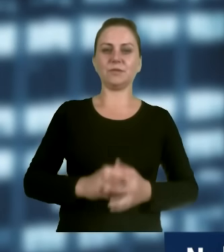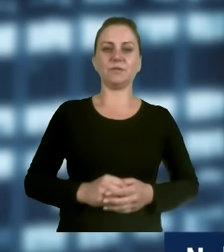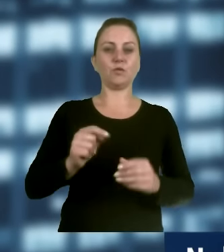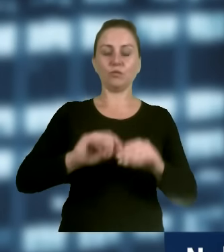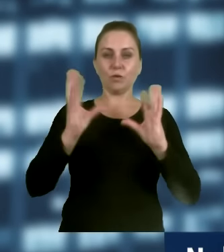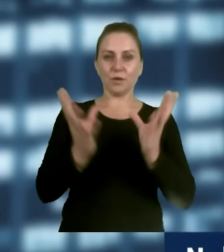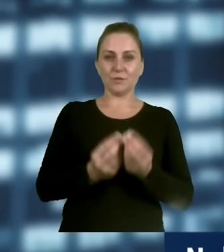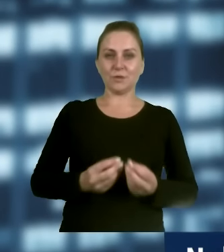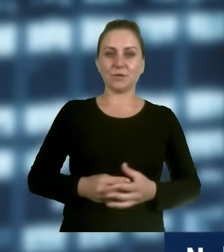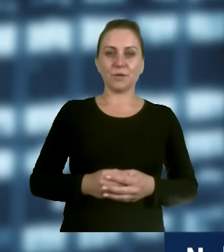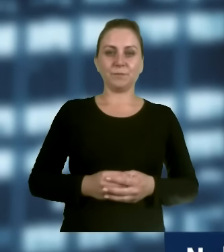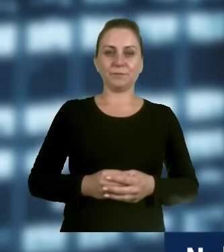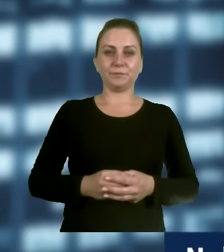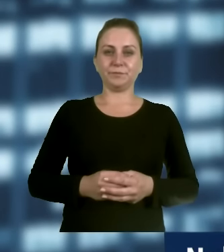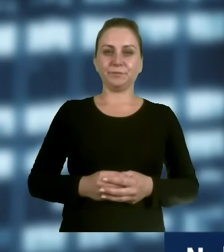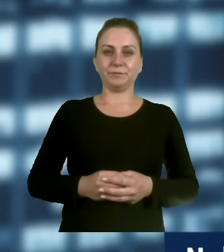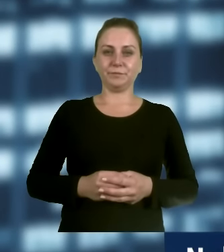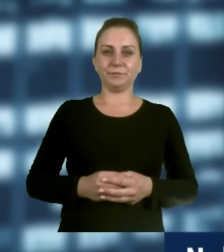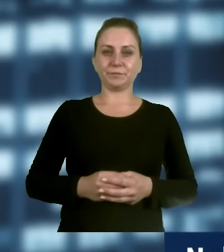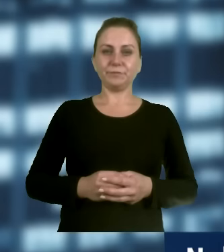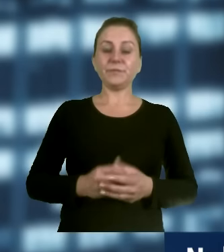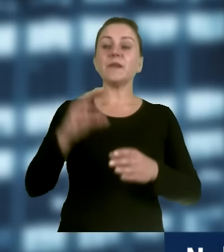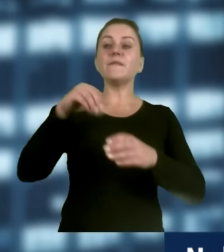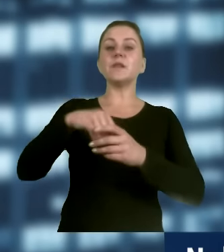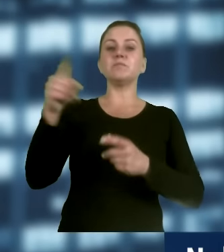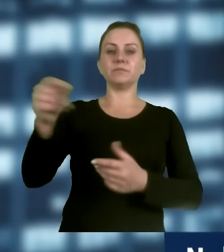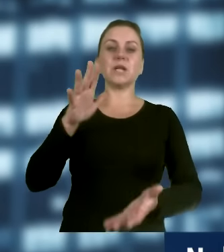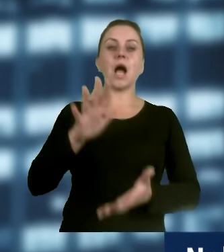kochani. W sprawie tego haniebnego